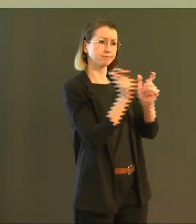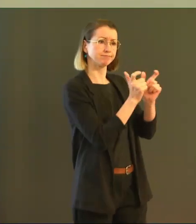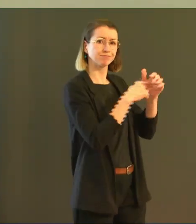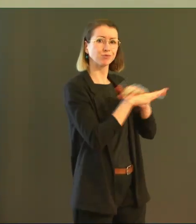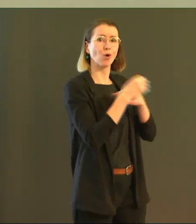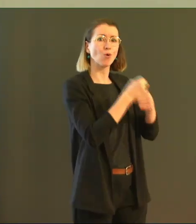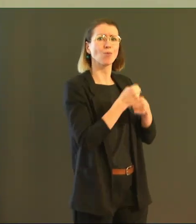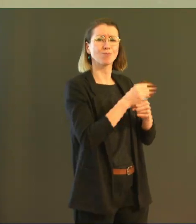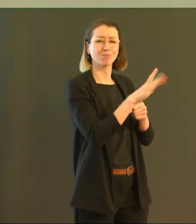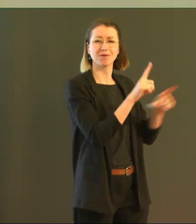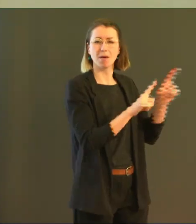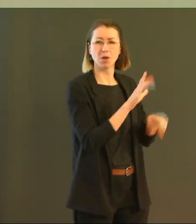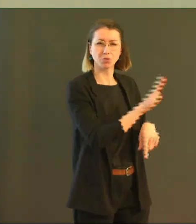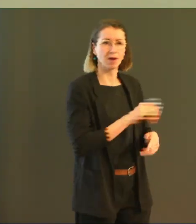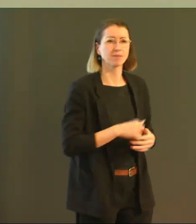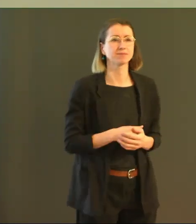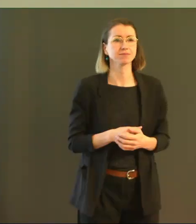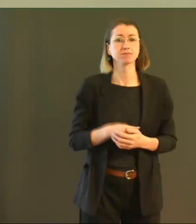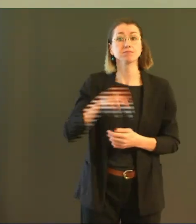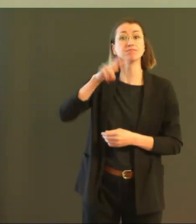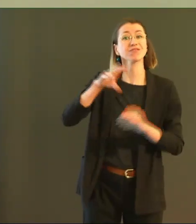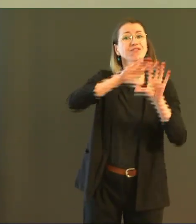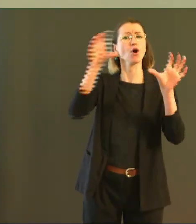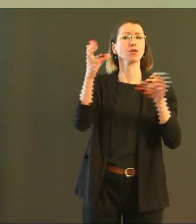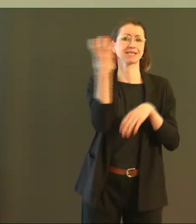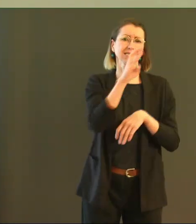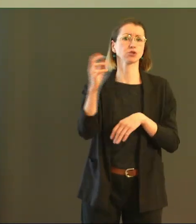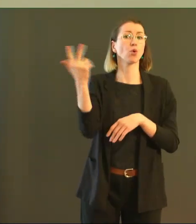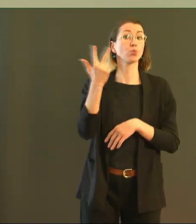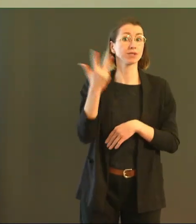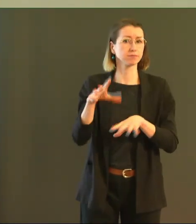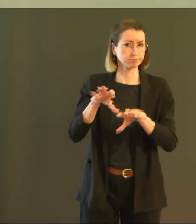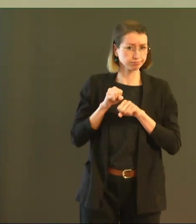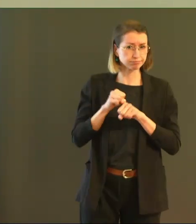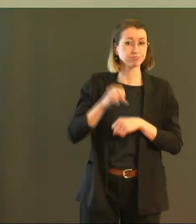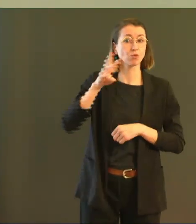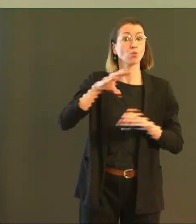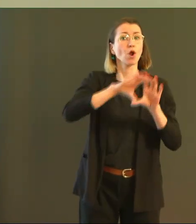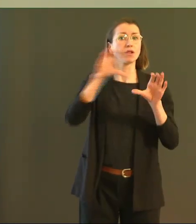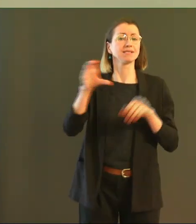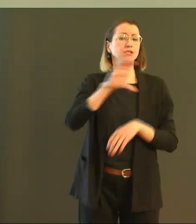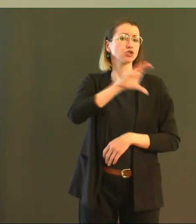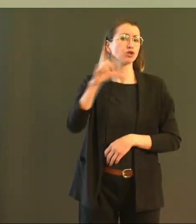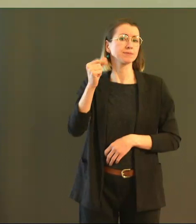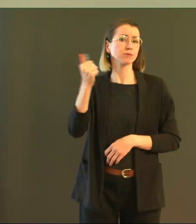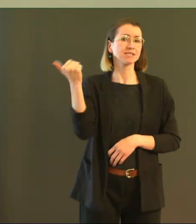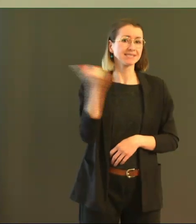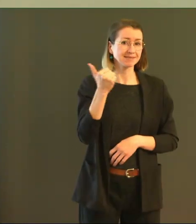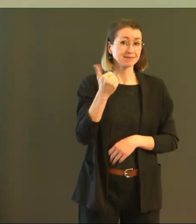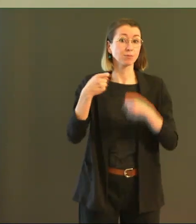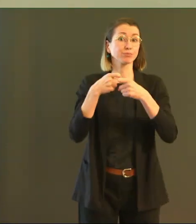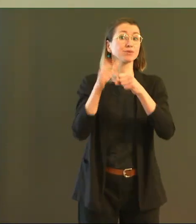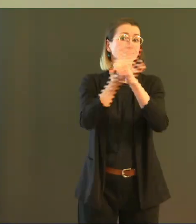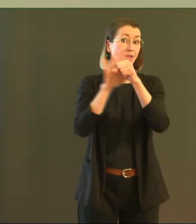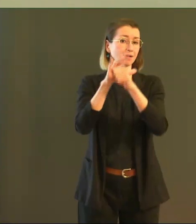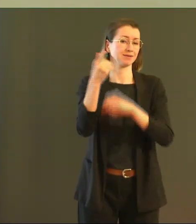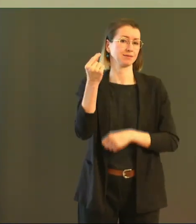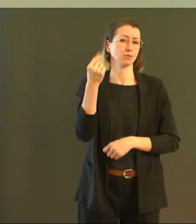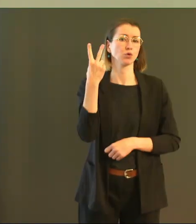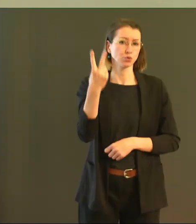170,6 en wallonie et 72 à bruxelles ce qui porte depuis le début de l'épidémie le nombre de total de cas